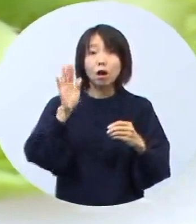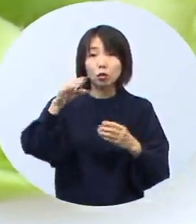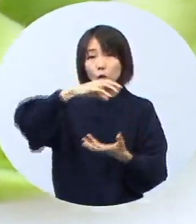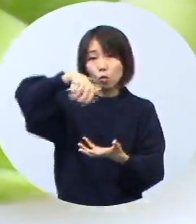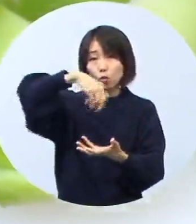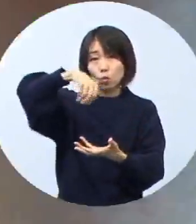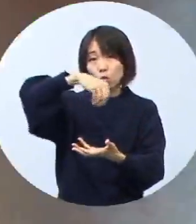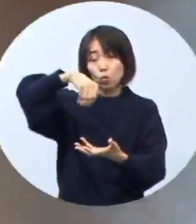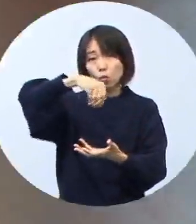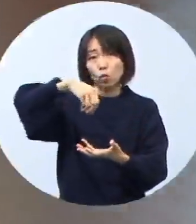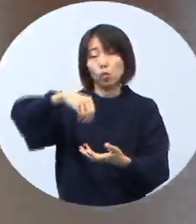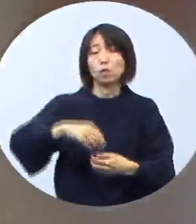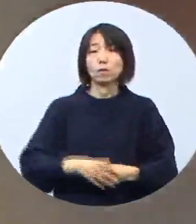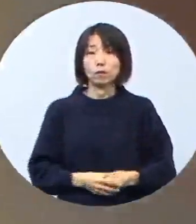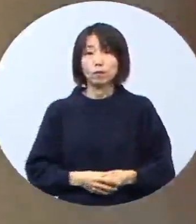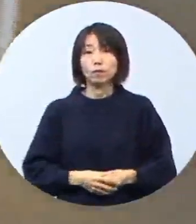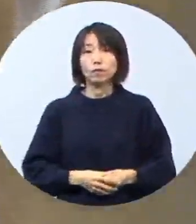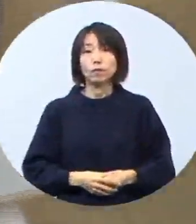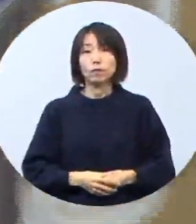けます。